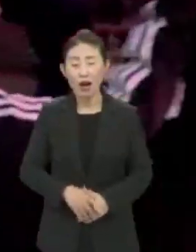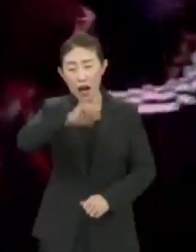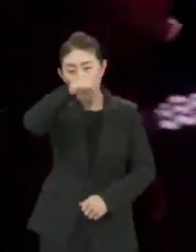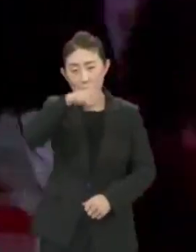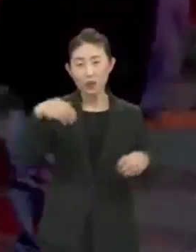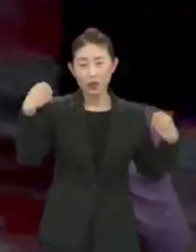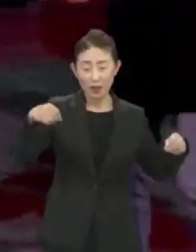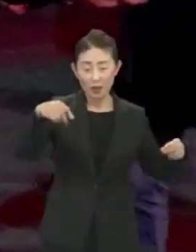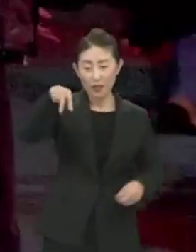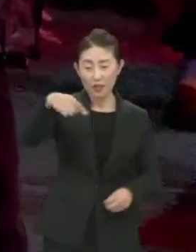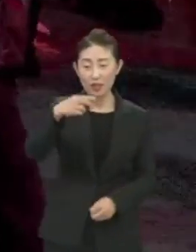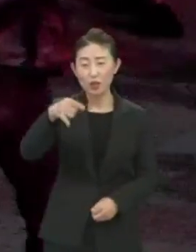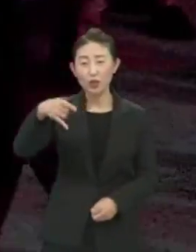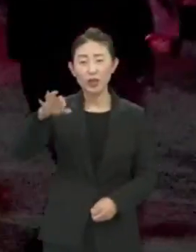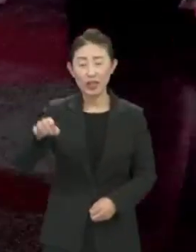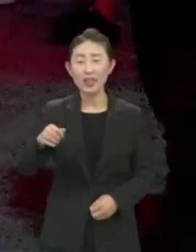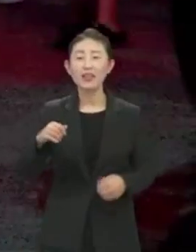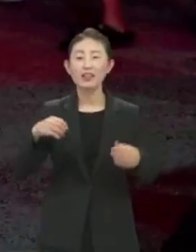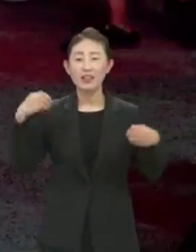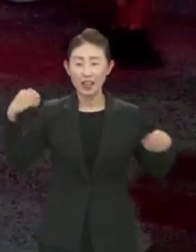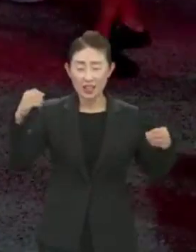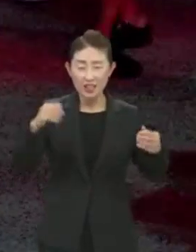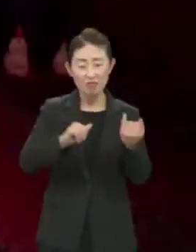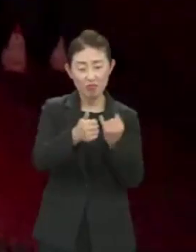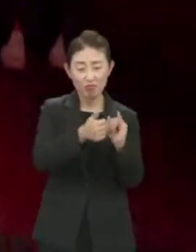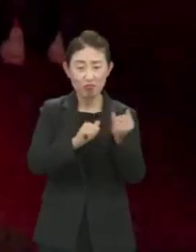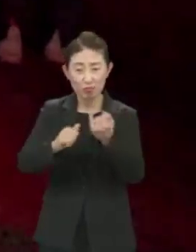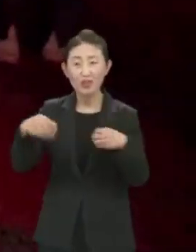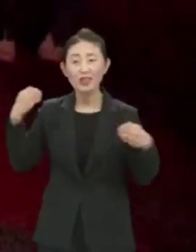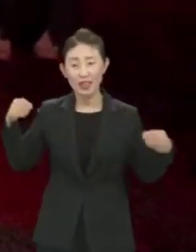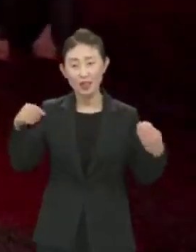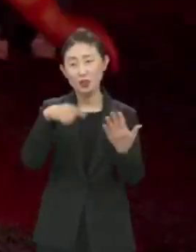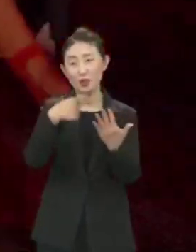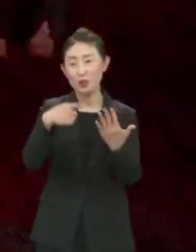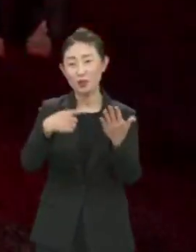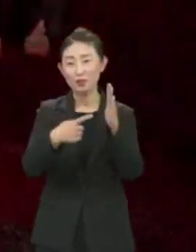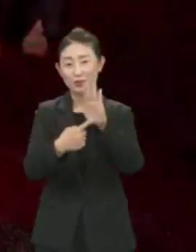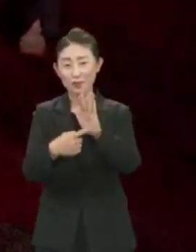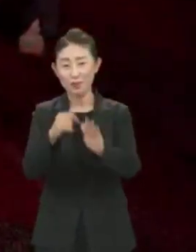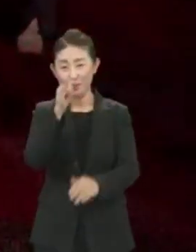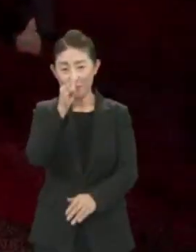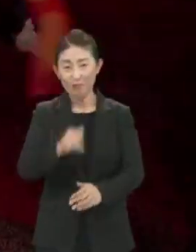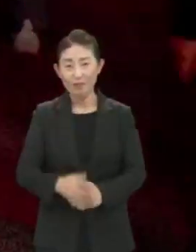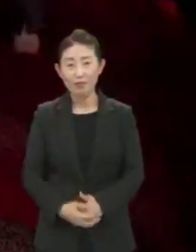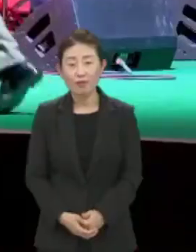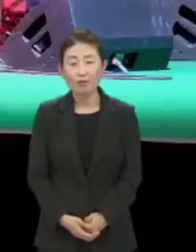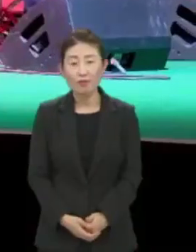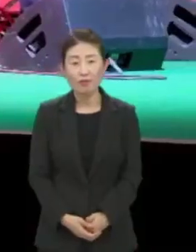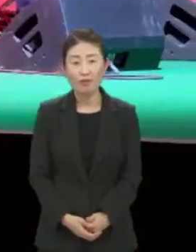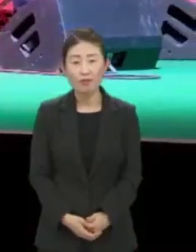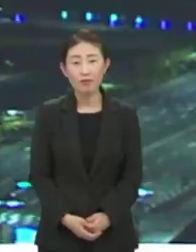댄스와 스윙 댄스, 디스코 댄스, 스트릿 댄스 강연과 공연이 펼쳐집니다.